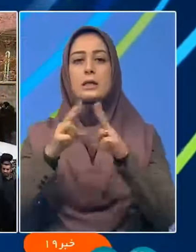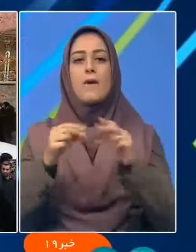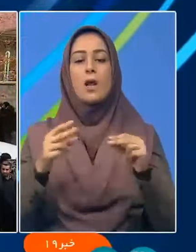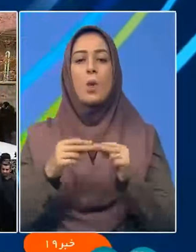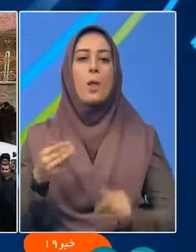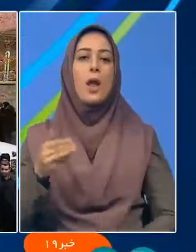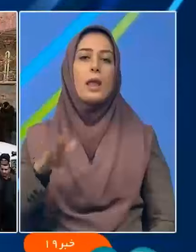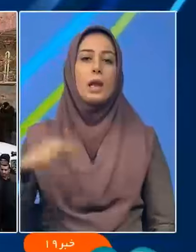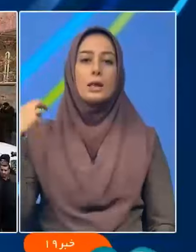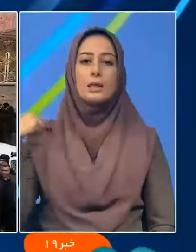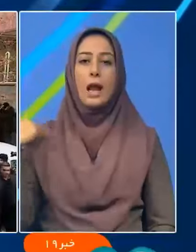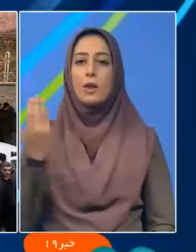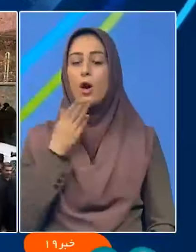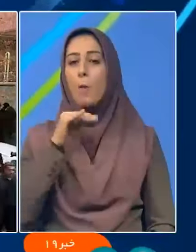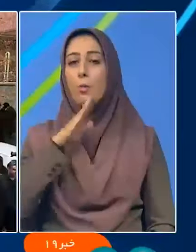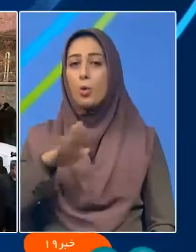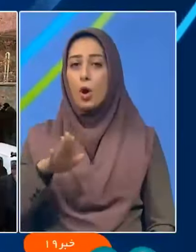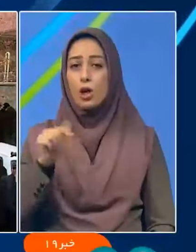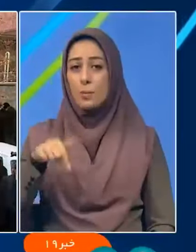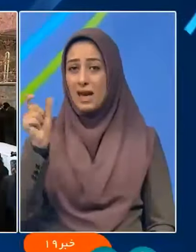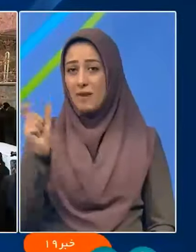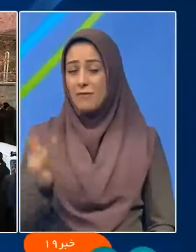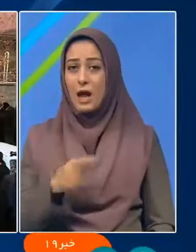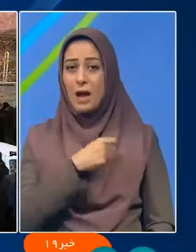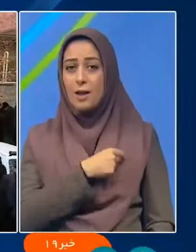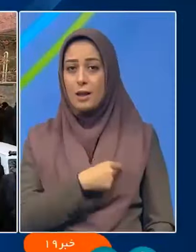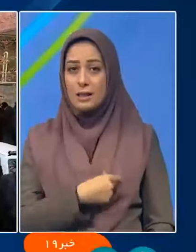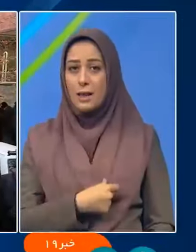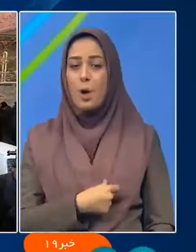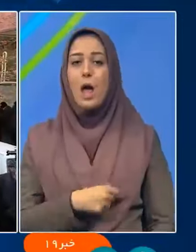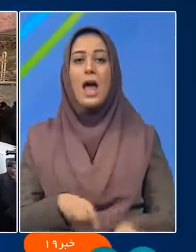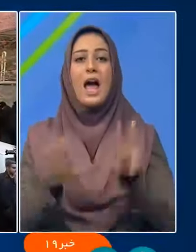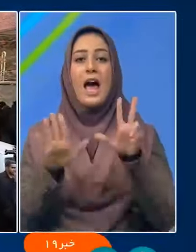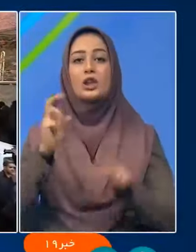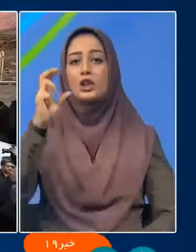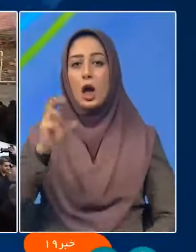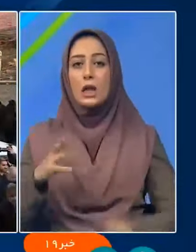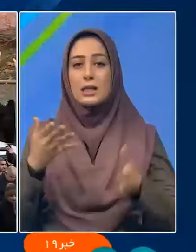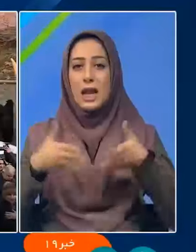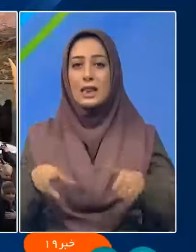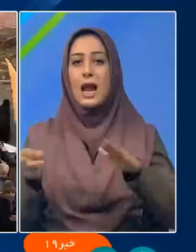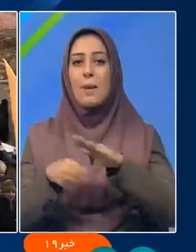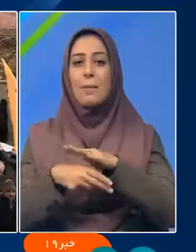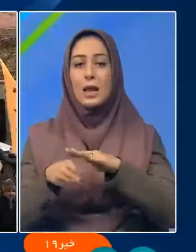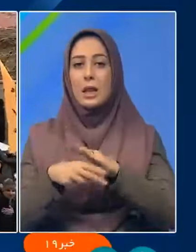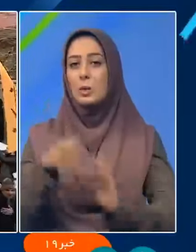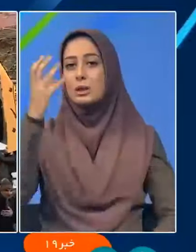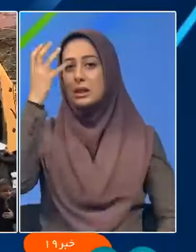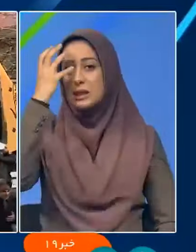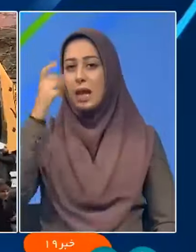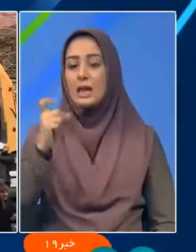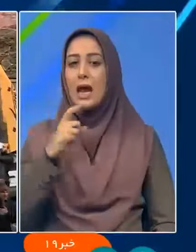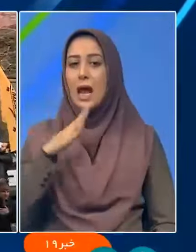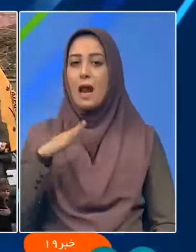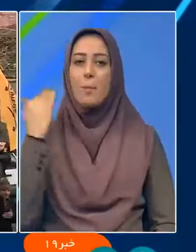کرد. سردار پورهاشمی، مستشار نظامی سپاه در سوریه، 8 آذر در حمله تروریست‌های تکفیری صهیونیستی